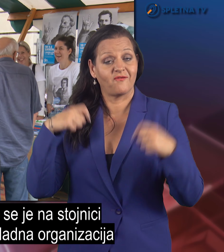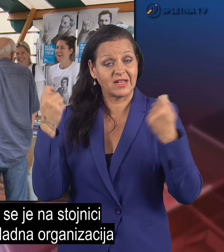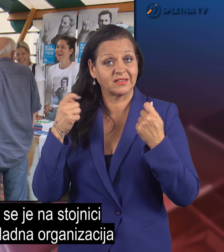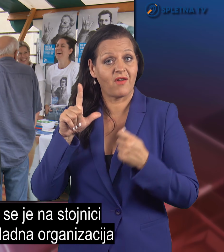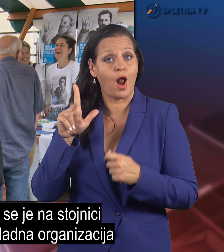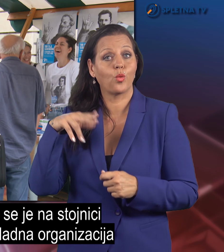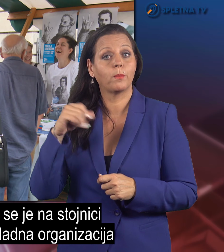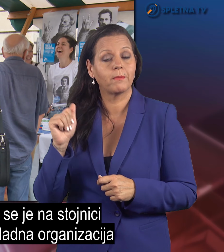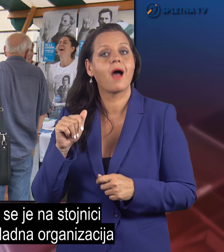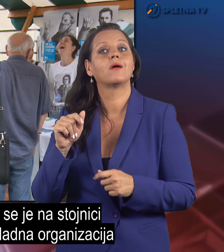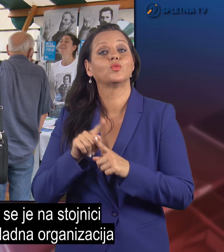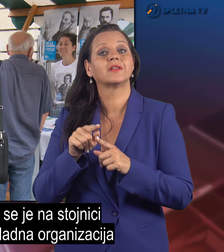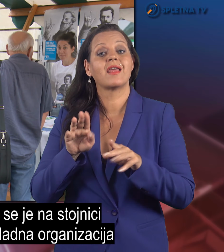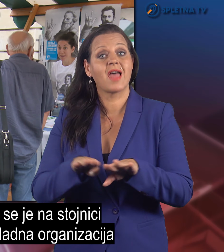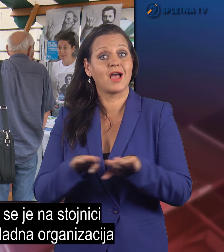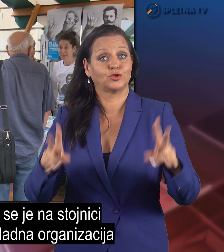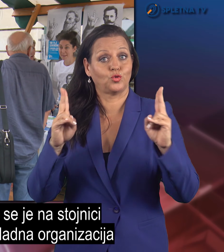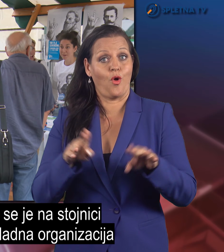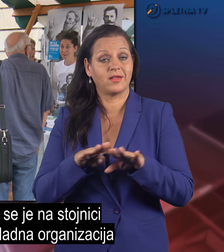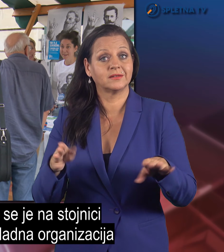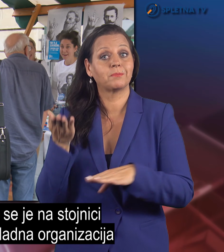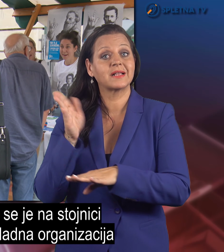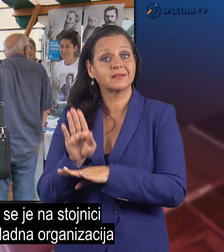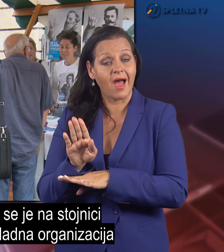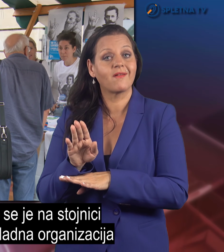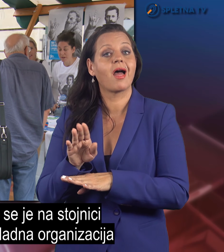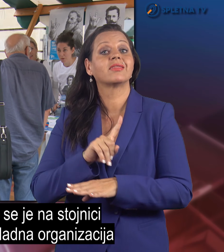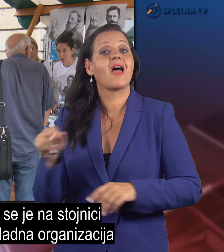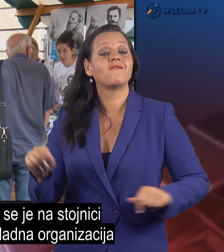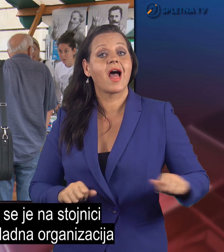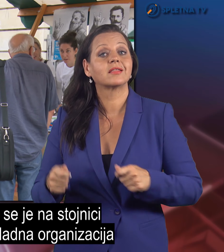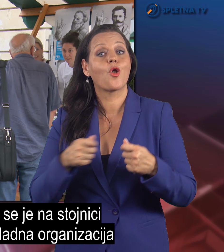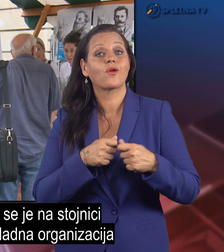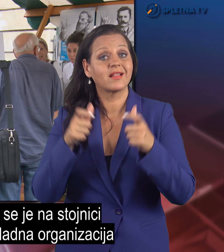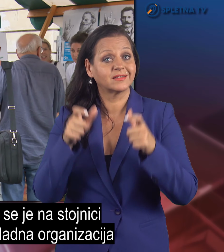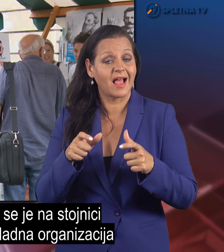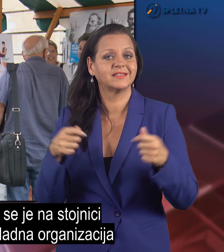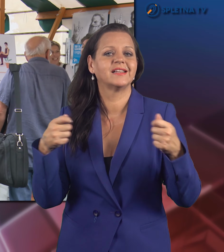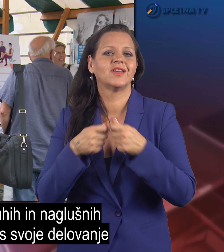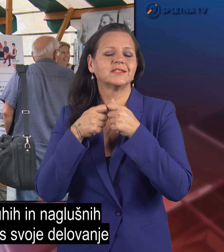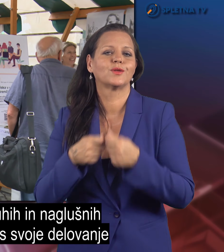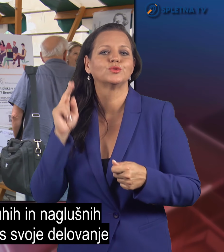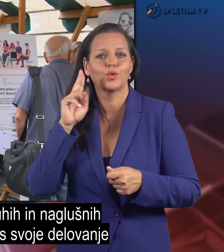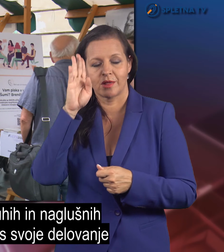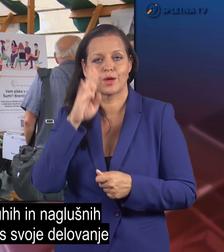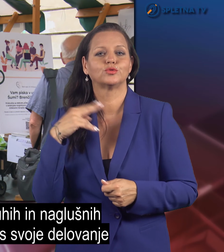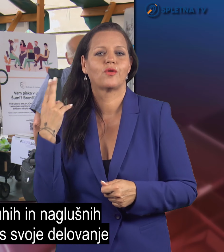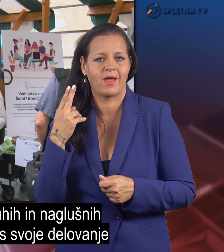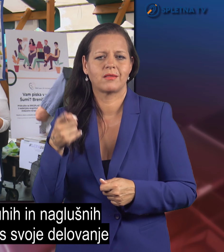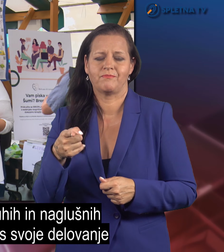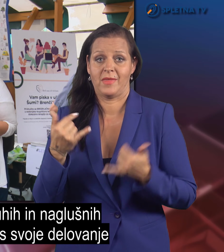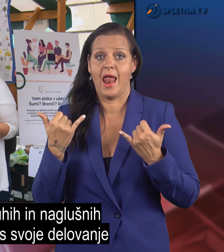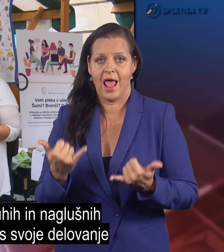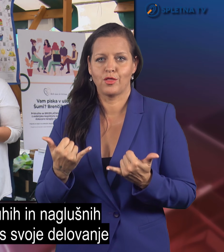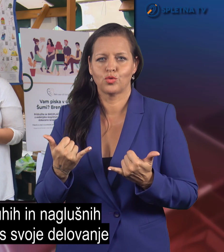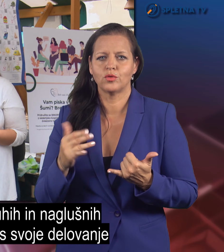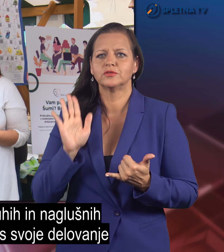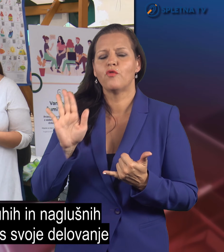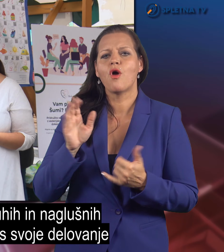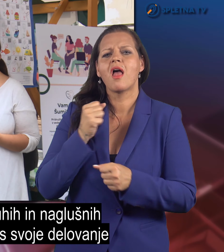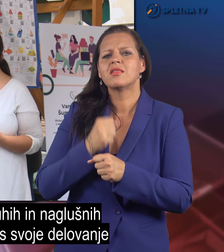Na festivalu Lupa se je na stojnici predstavila tudi nevladna organizacija Zveza društev gluhih in